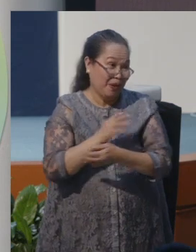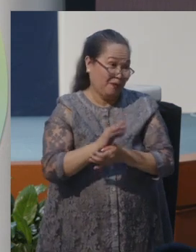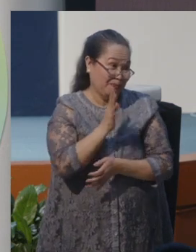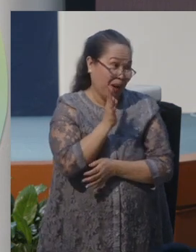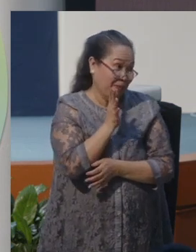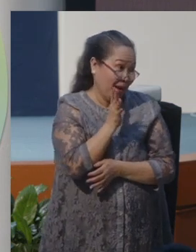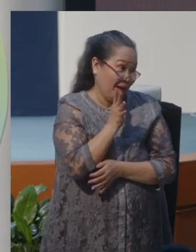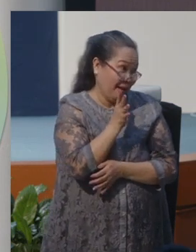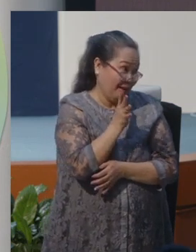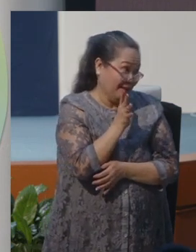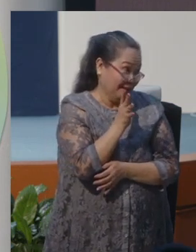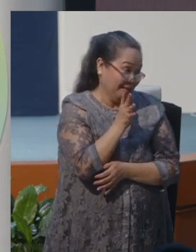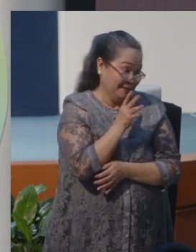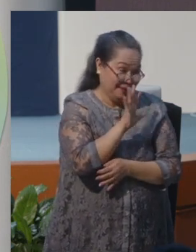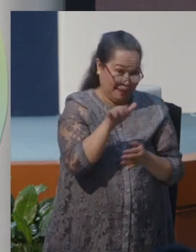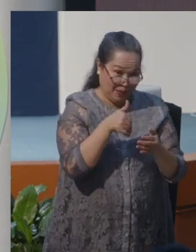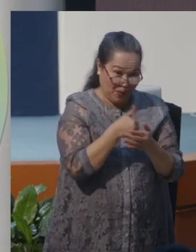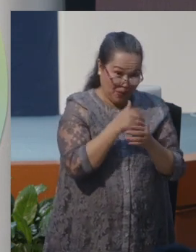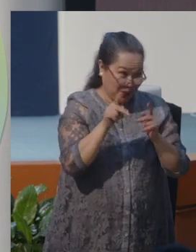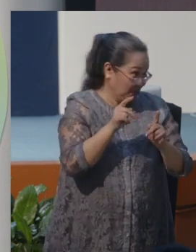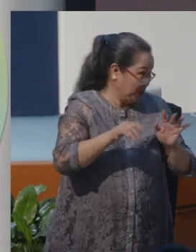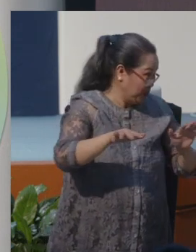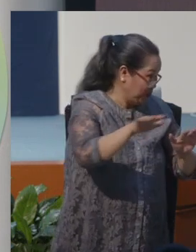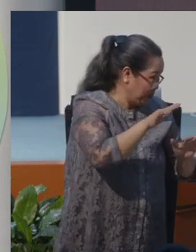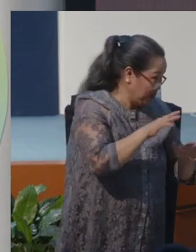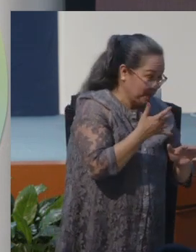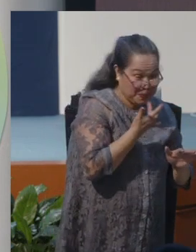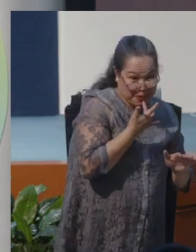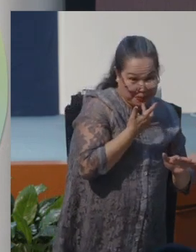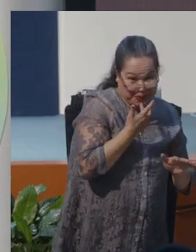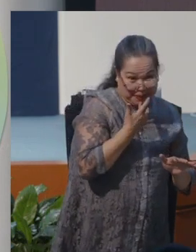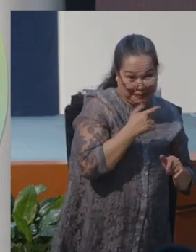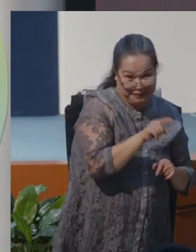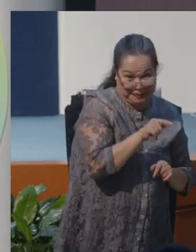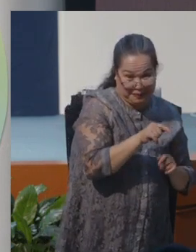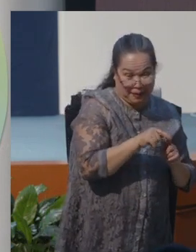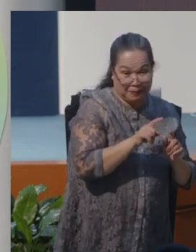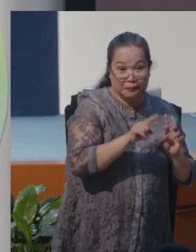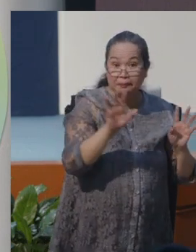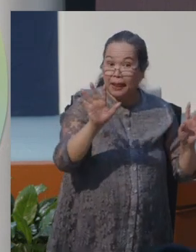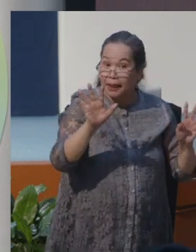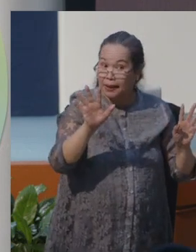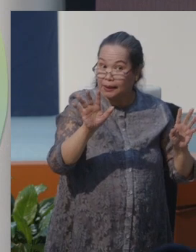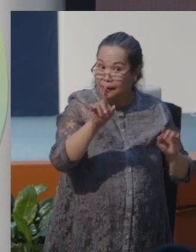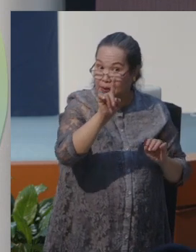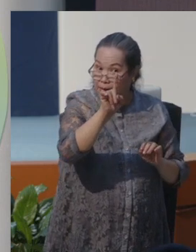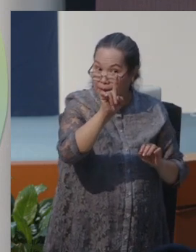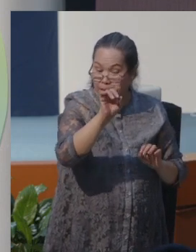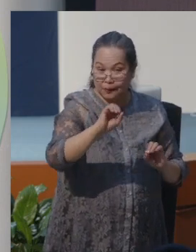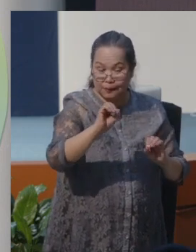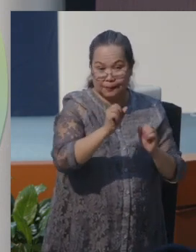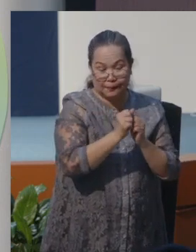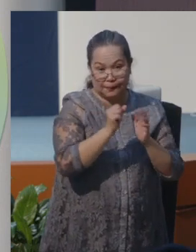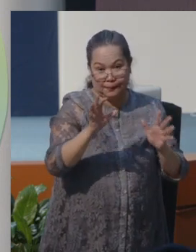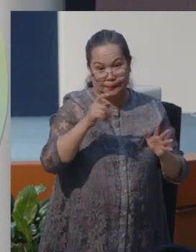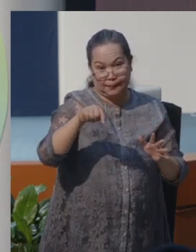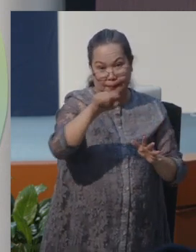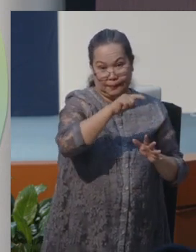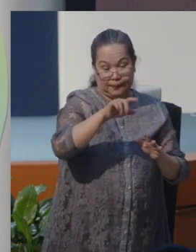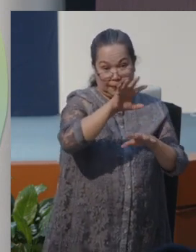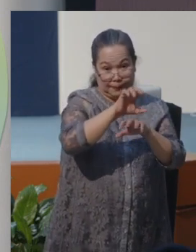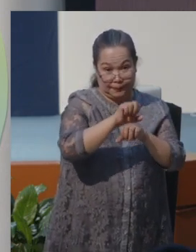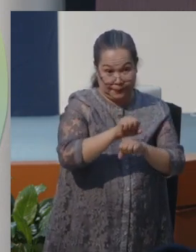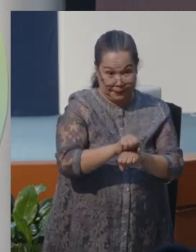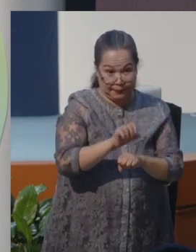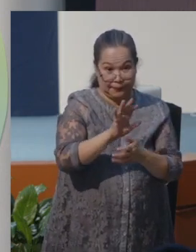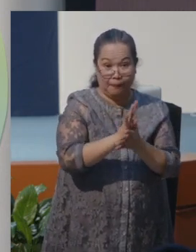Nung panahon na yon, alam ng lahat ng tao na mama's boy siya. Pero mula sa isang mama's boy, ayon sa tradisyon, siya ay